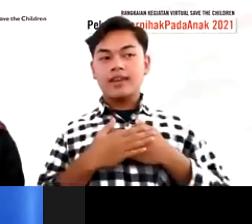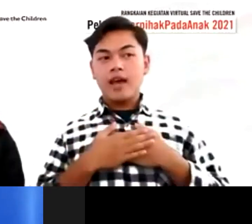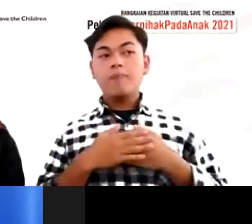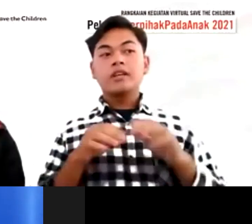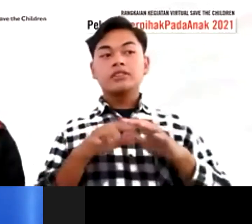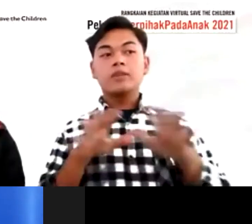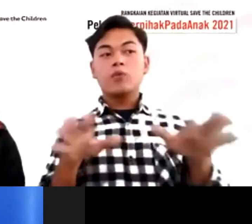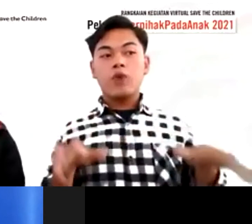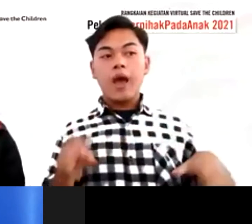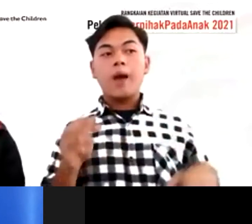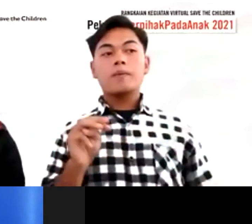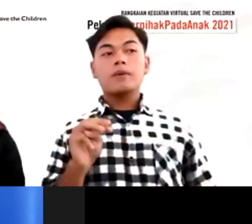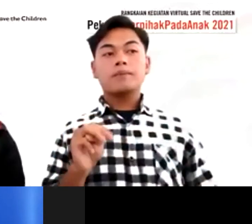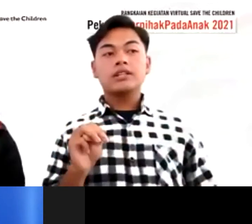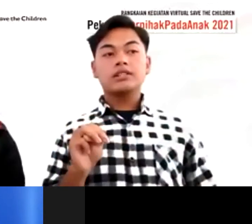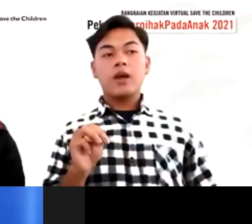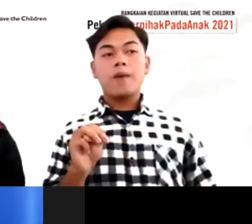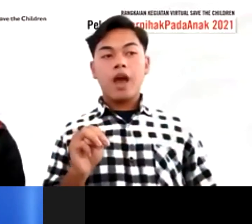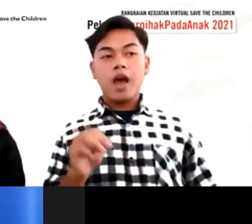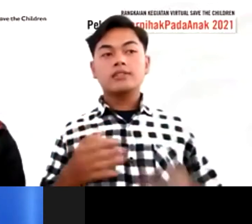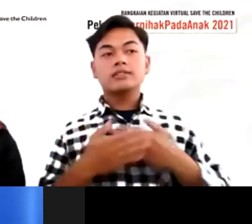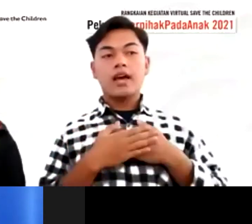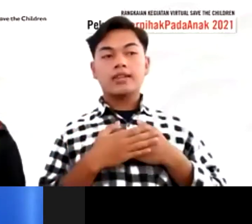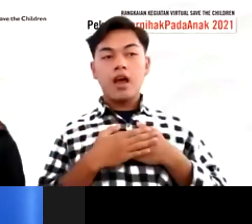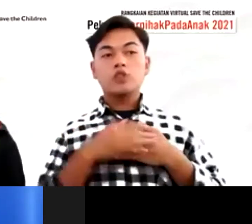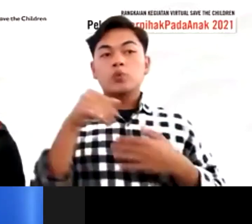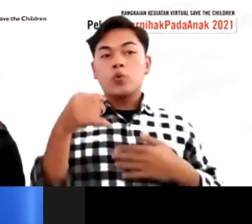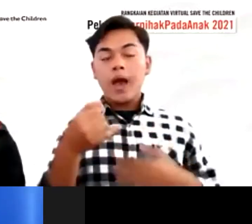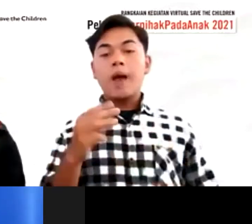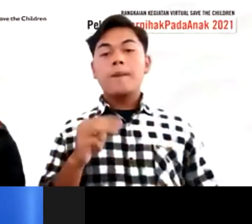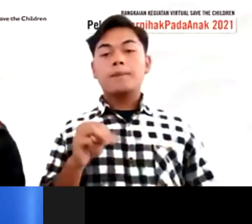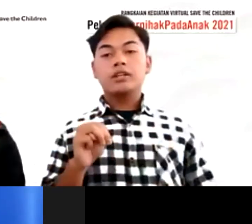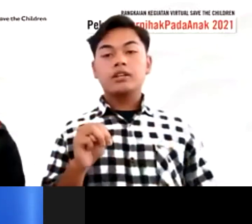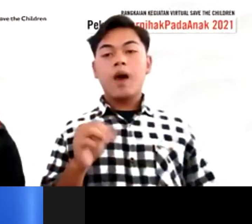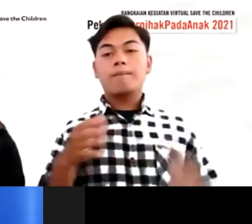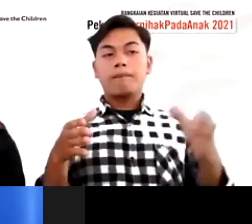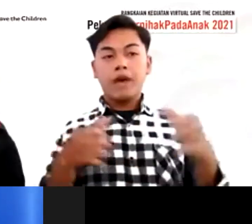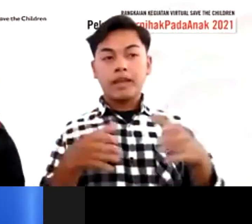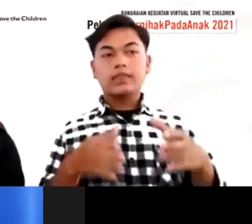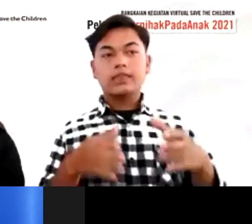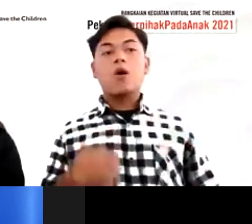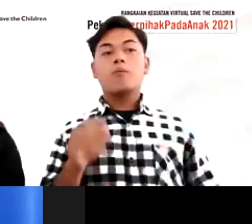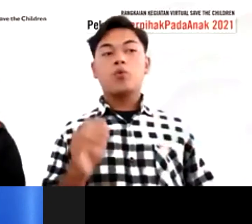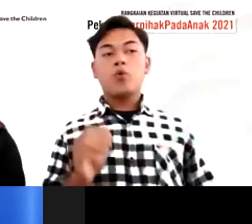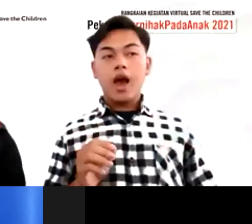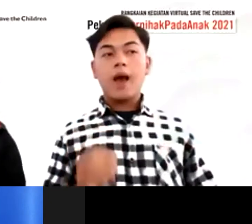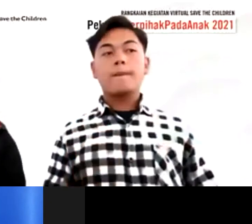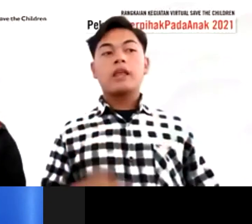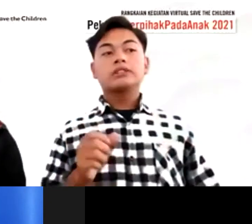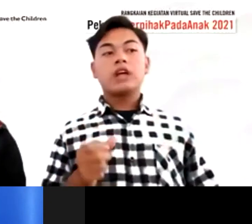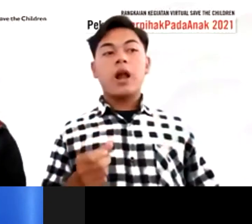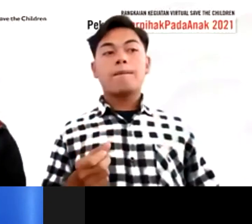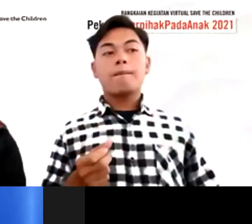binatangnya tepuan bersama tanya bunga ini apa